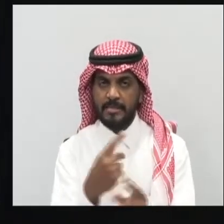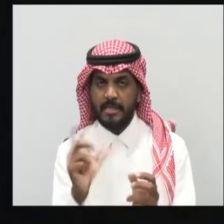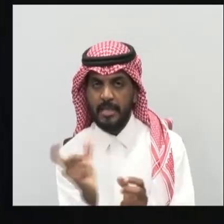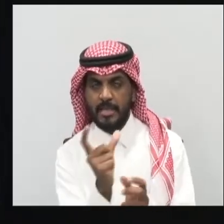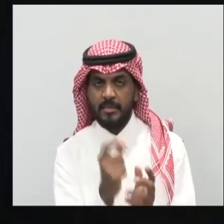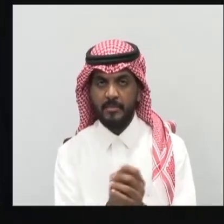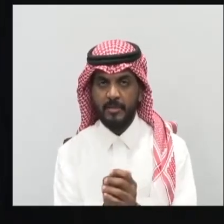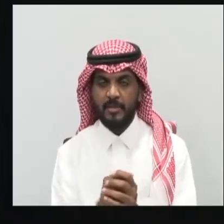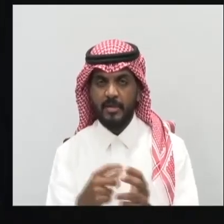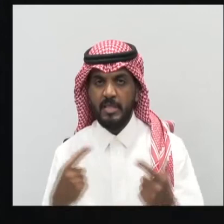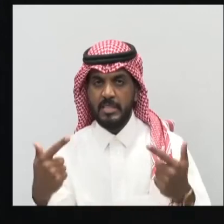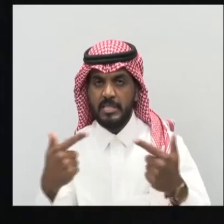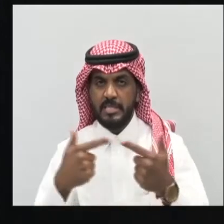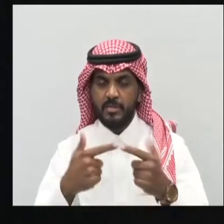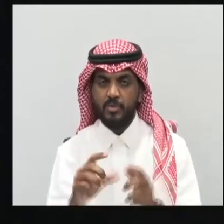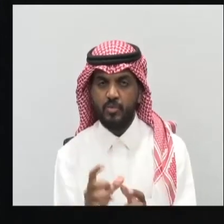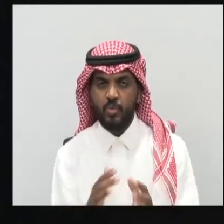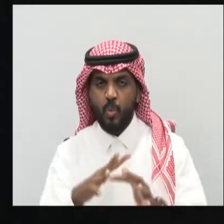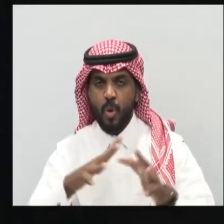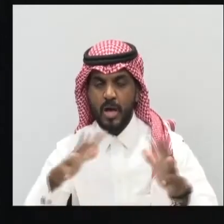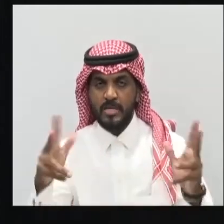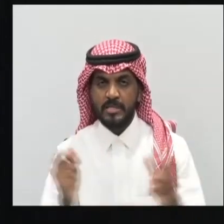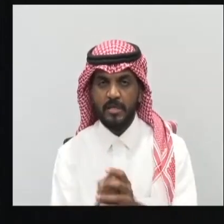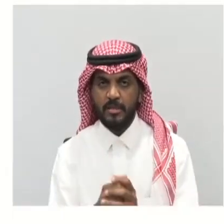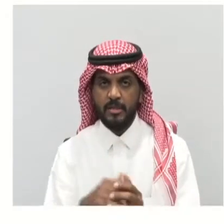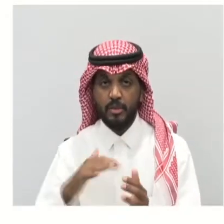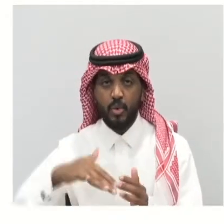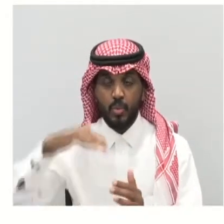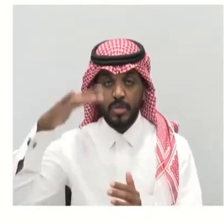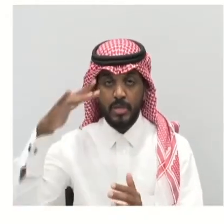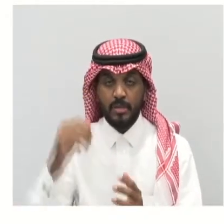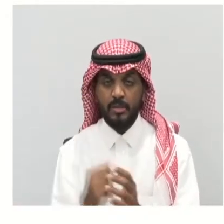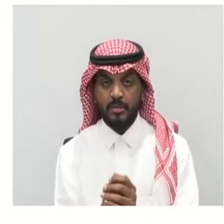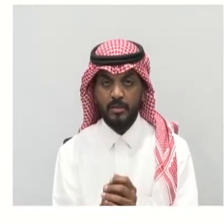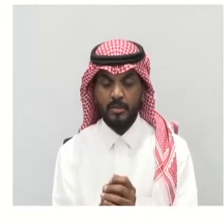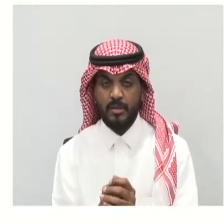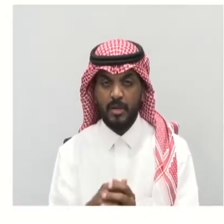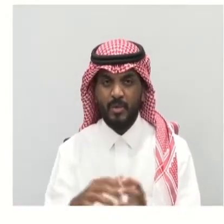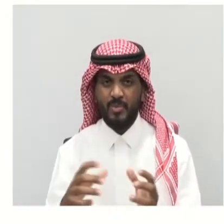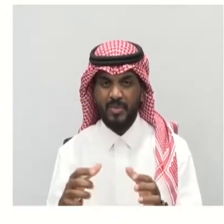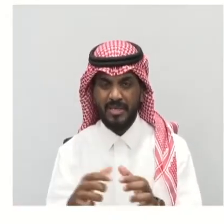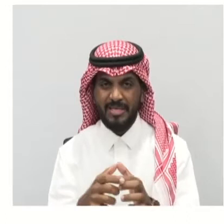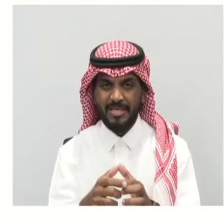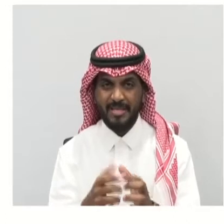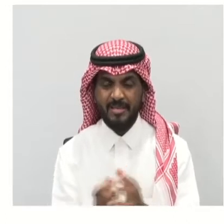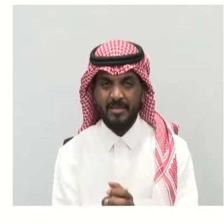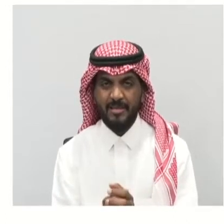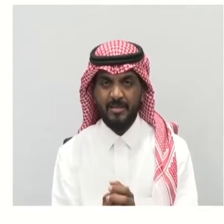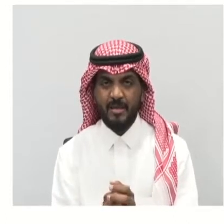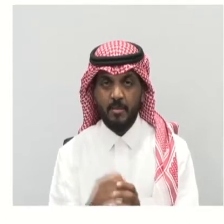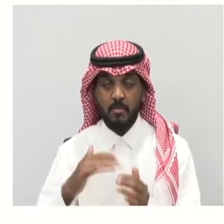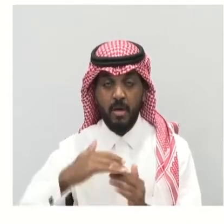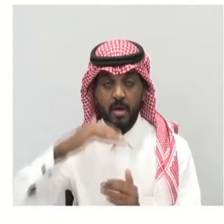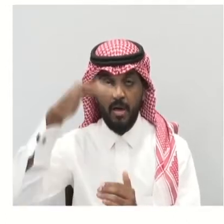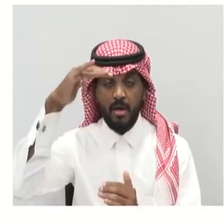الكلمة. ضد واسعة، هل هي طويلة أم ضيقة أم عالية؟